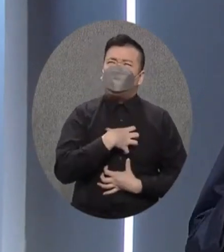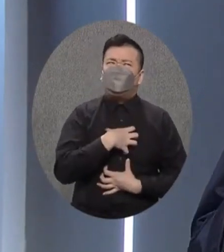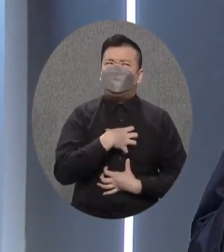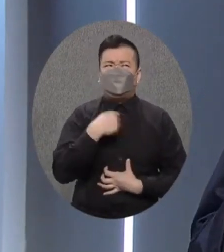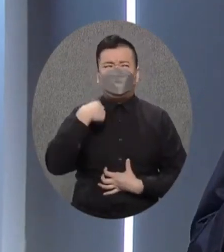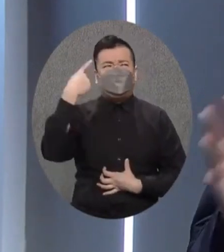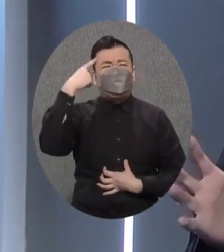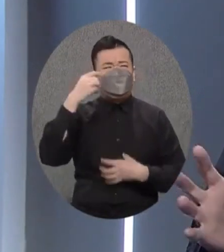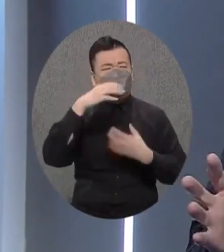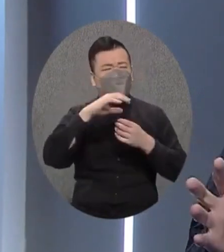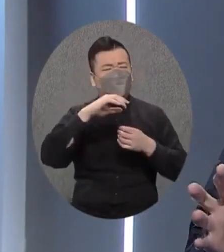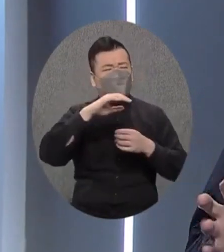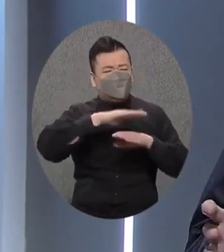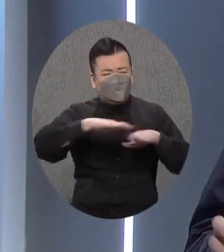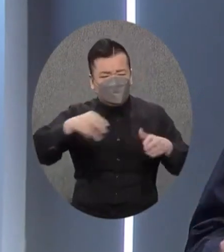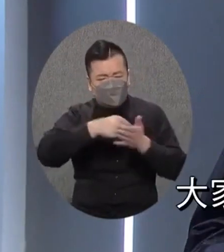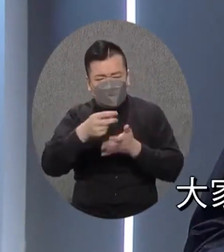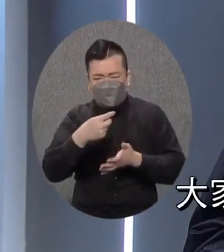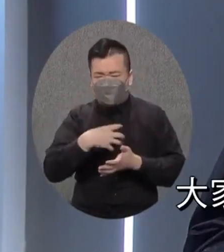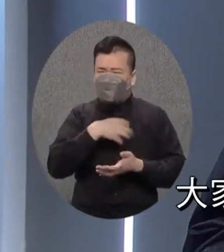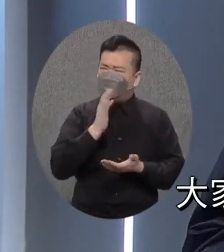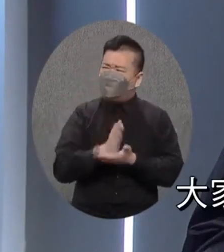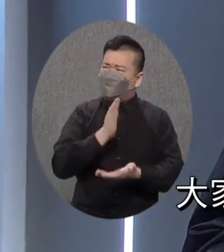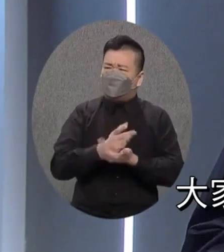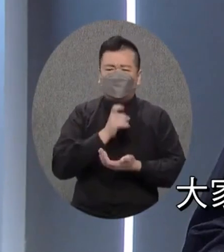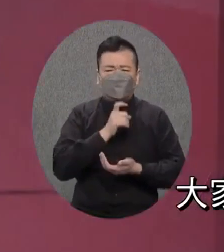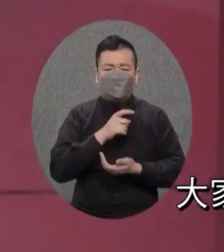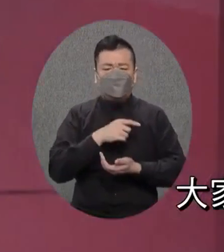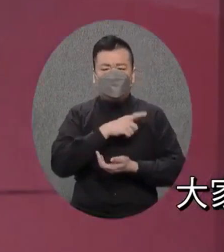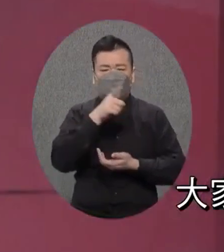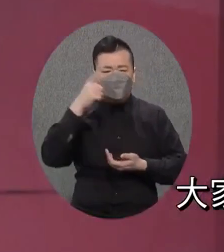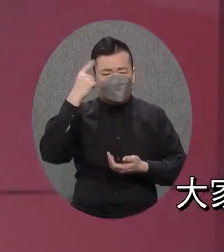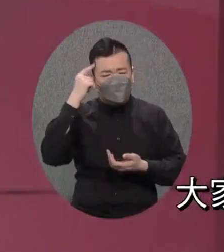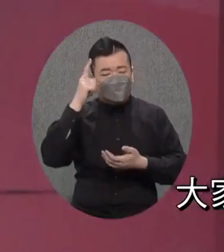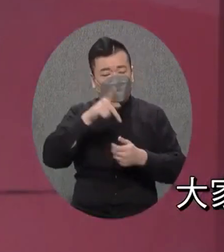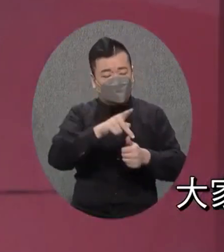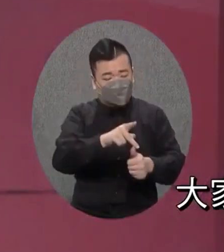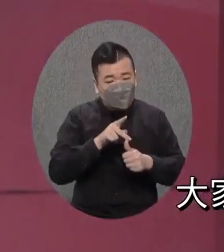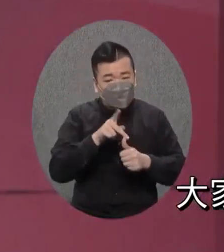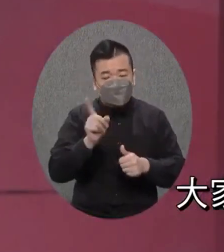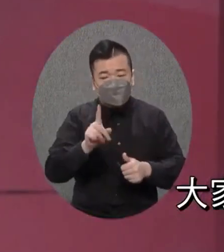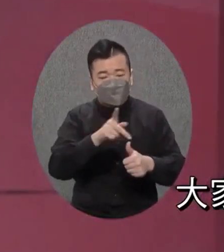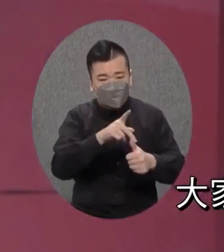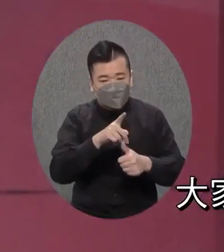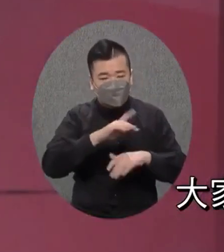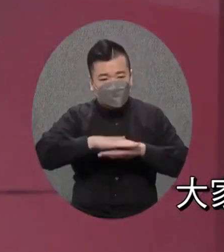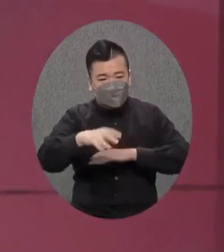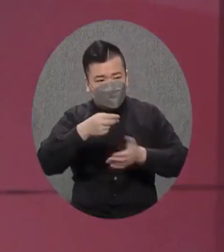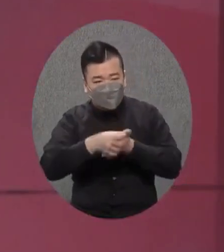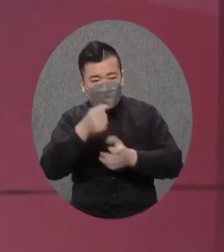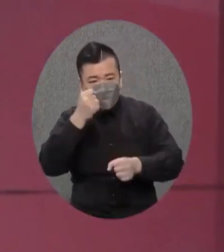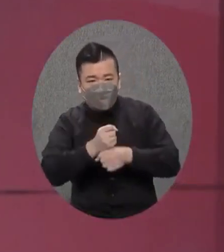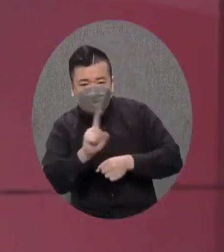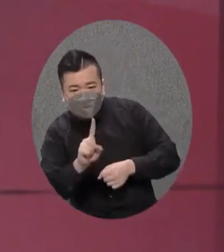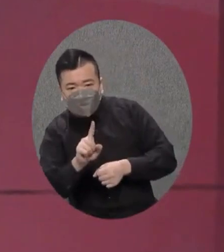象中的版畫是完全是兩回事樣。 我想大家是去利用版畫可以做到什麼的時候，令